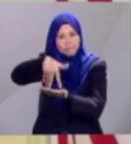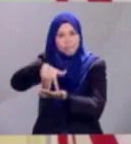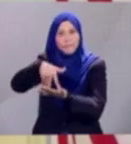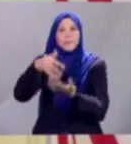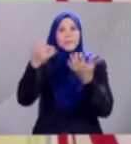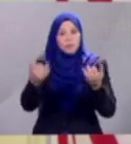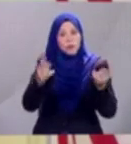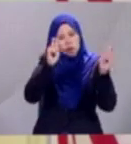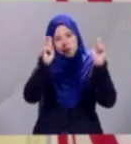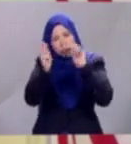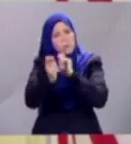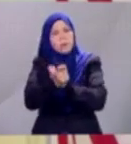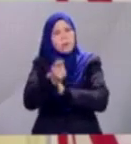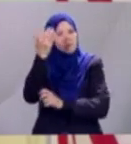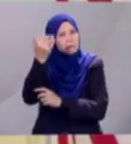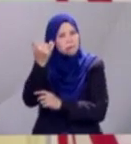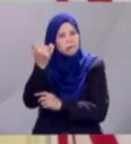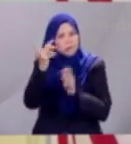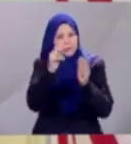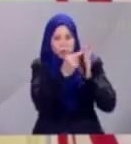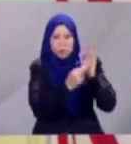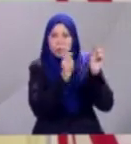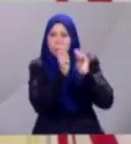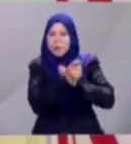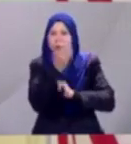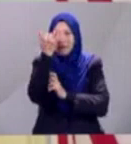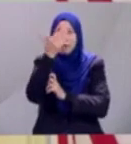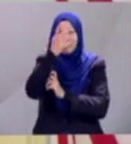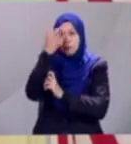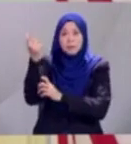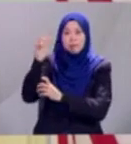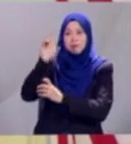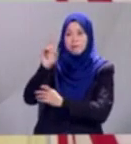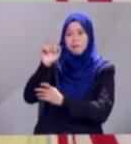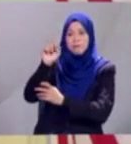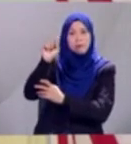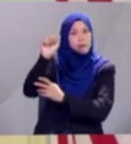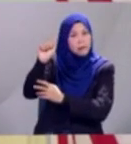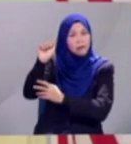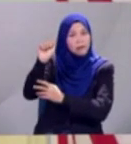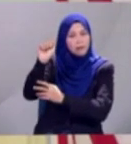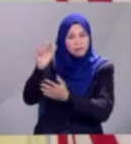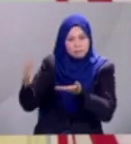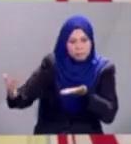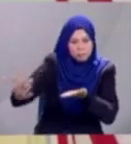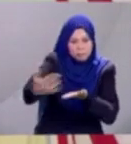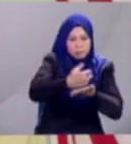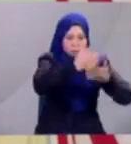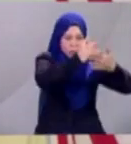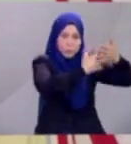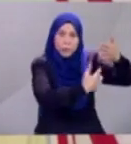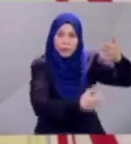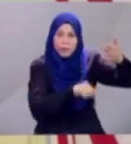Kita membuat perubahan ini berdasarkan dari segi data yang kita perolehi, jumlah yang pulang dari luar